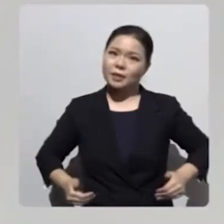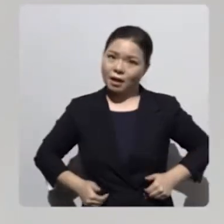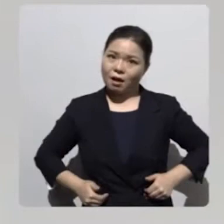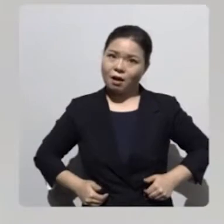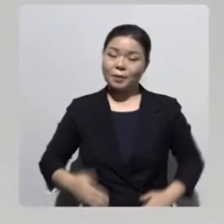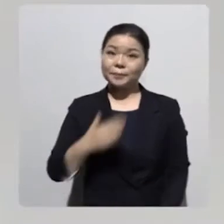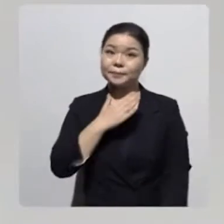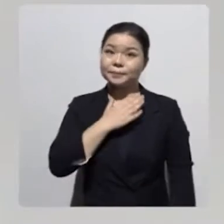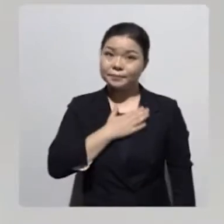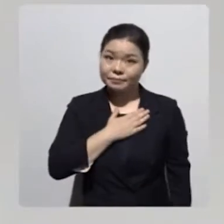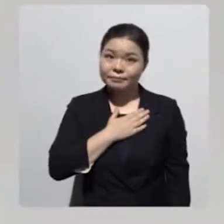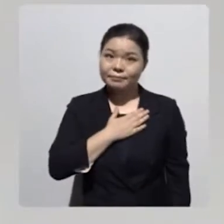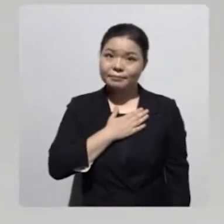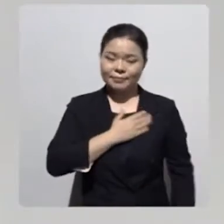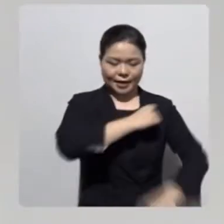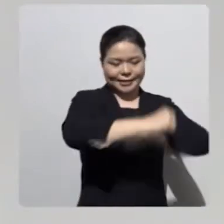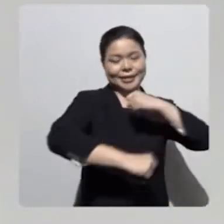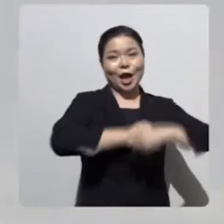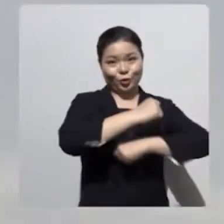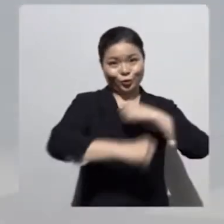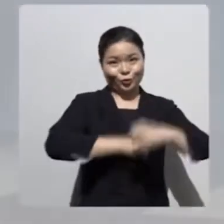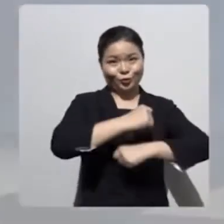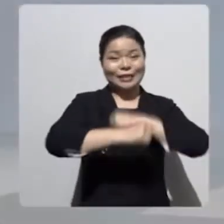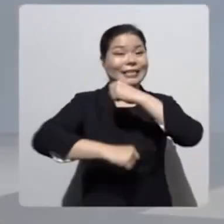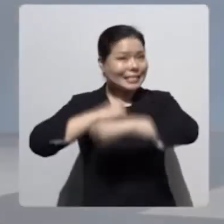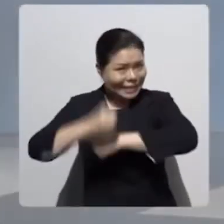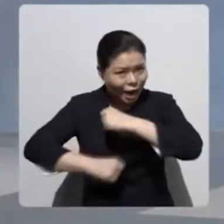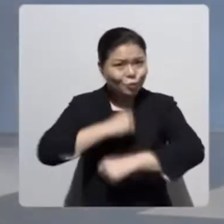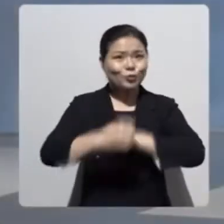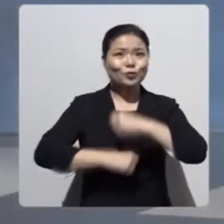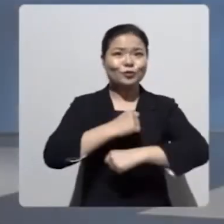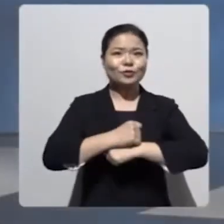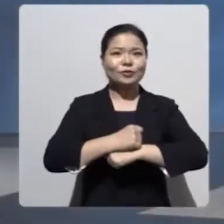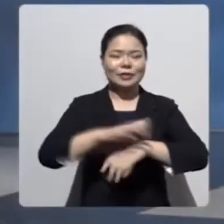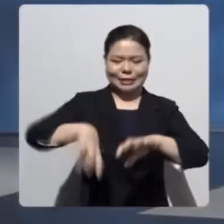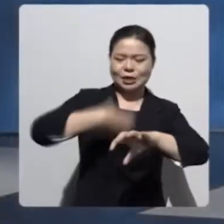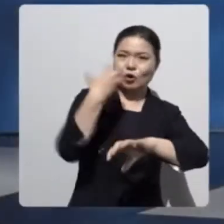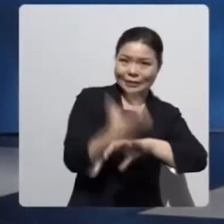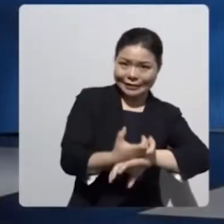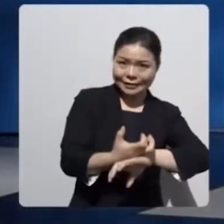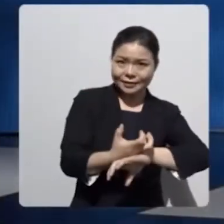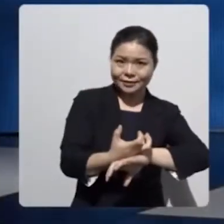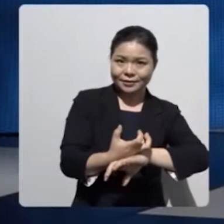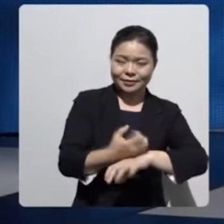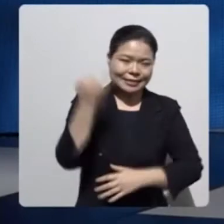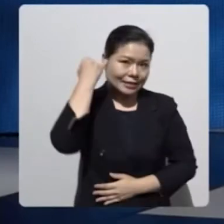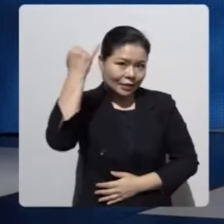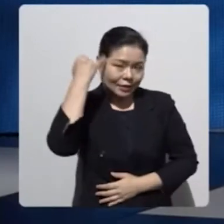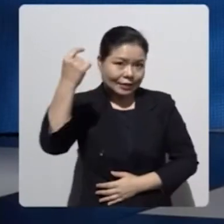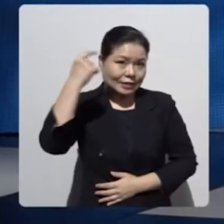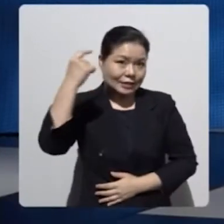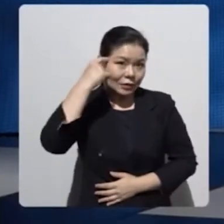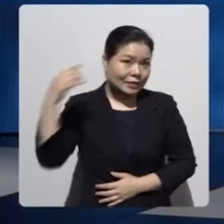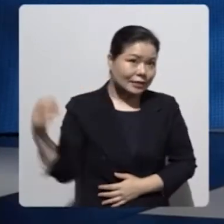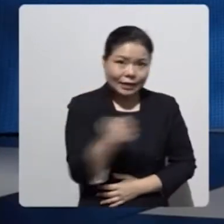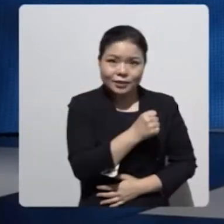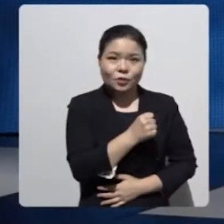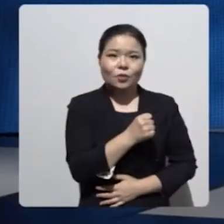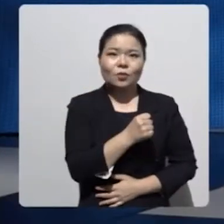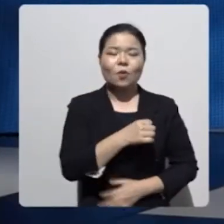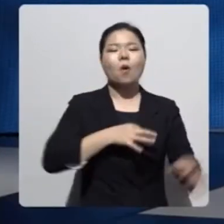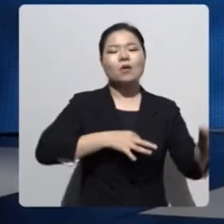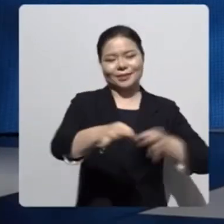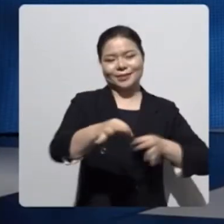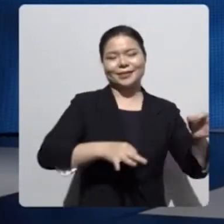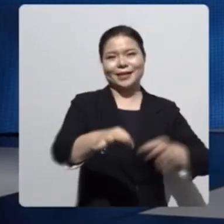저는 자유와 자율, 혁신과 창의의 정신을 바탕으로